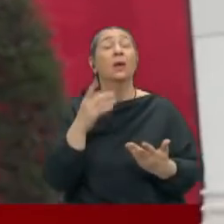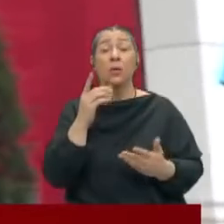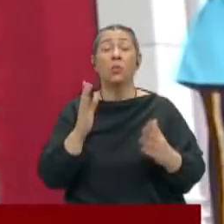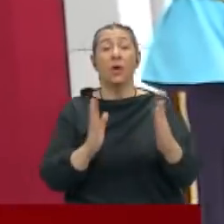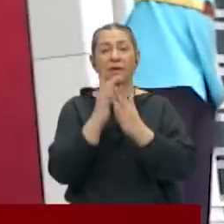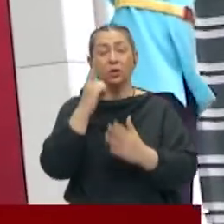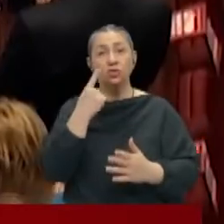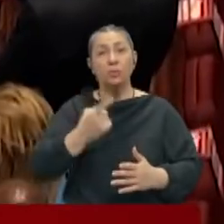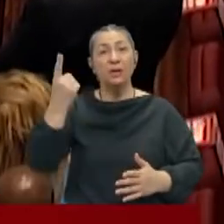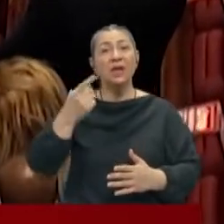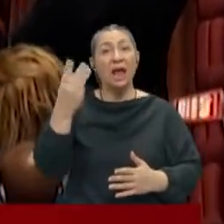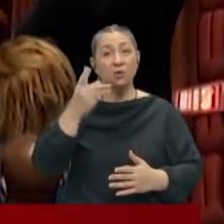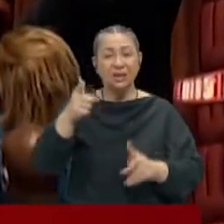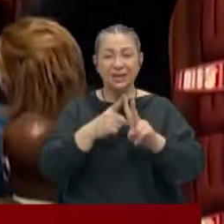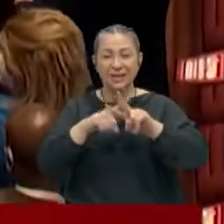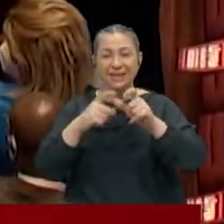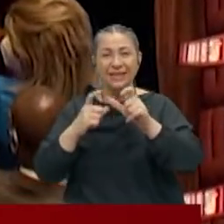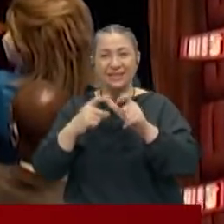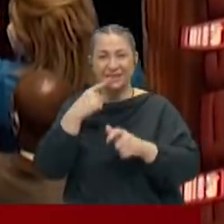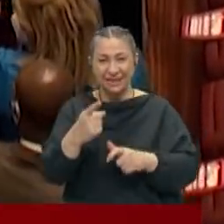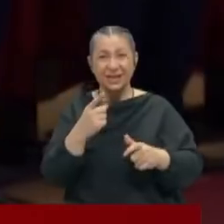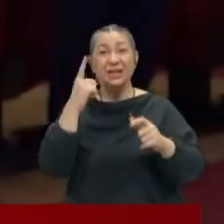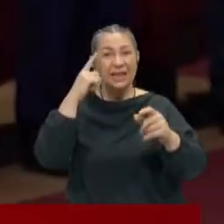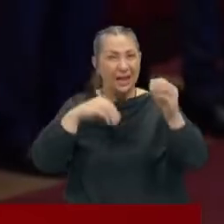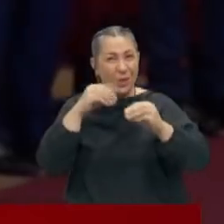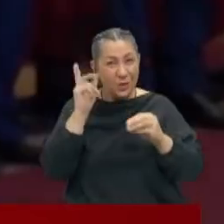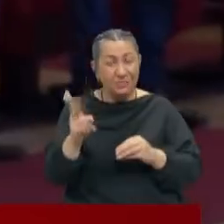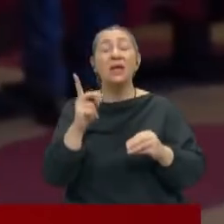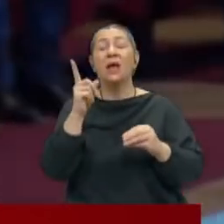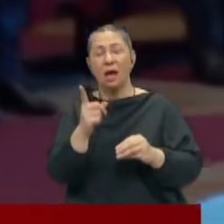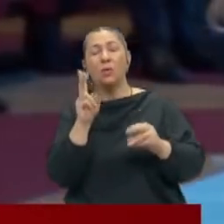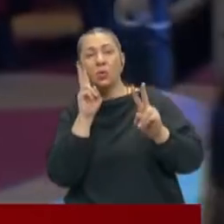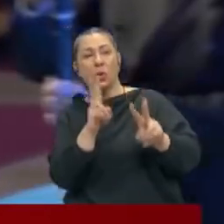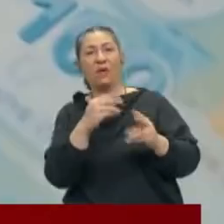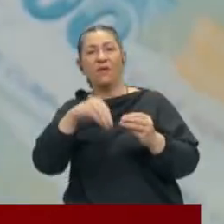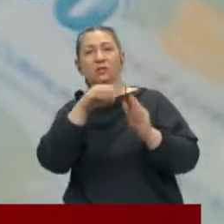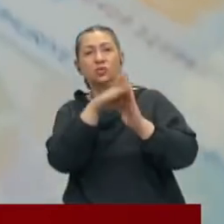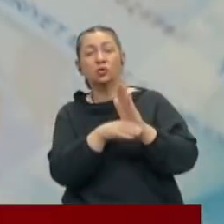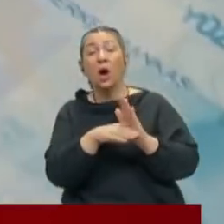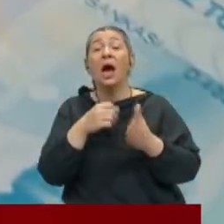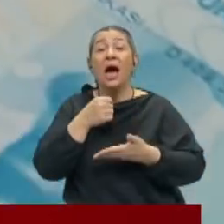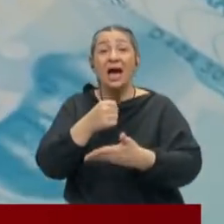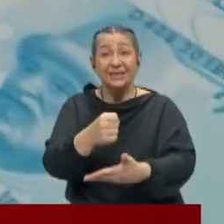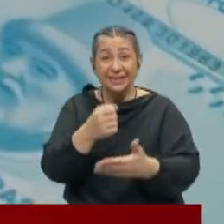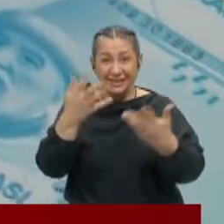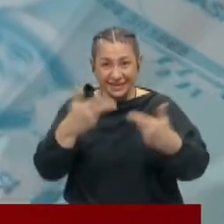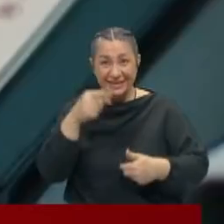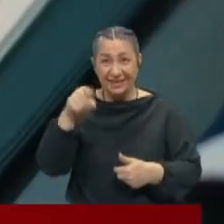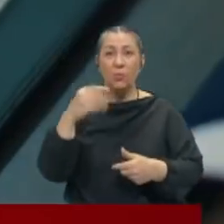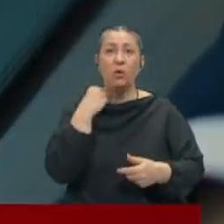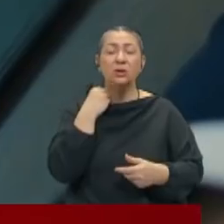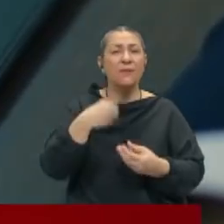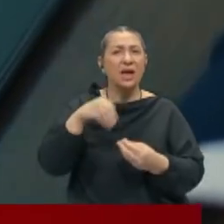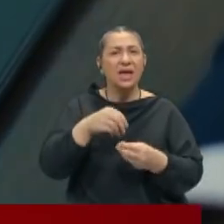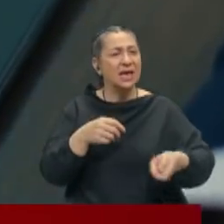göre Cumhurbaşkanı Erdoğan'ın nas diyerek savunduğu teorisine rağmen sadece görünürde faiz düşüyor. Hazinenin borçlanma faizi,